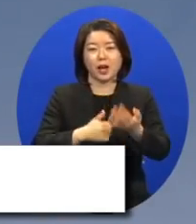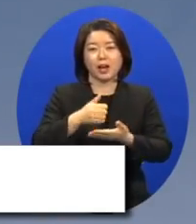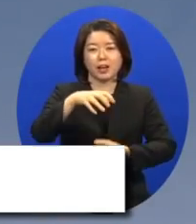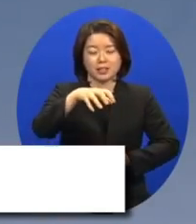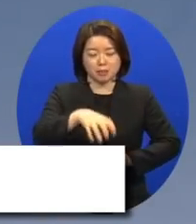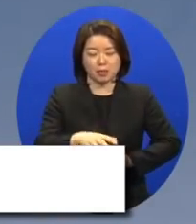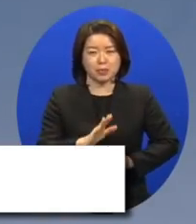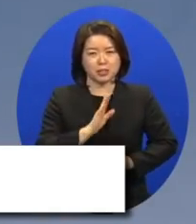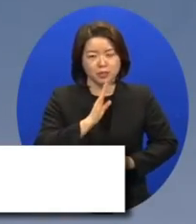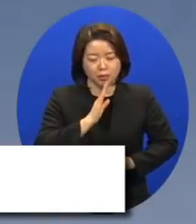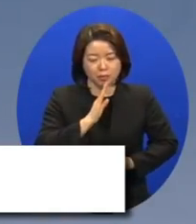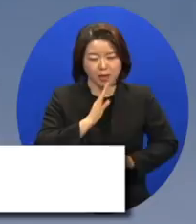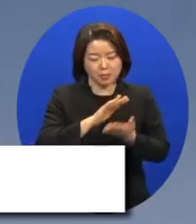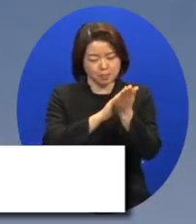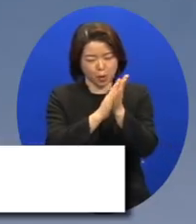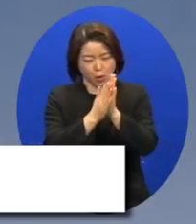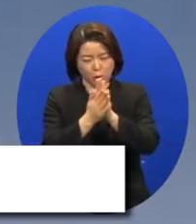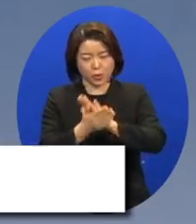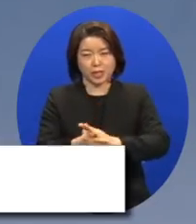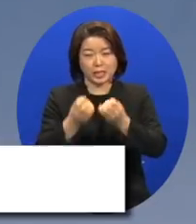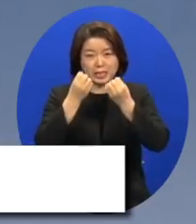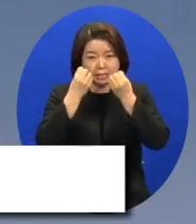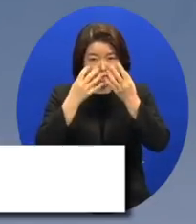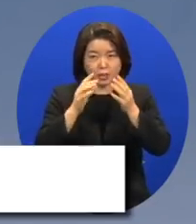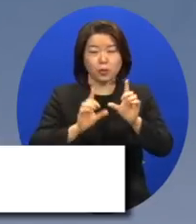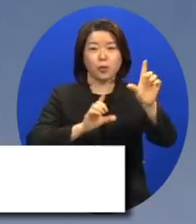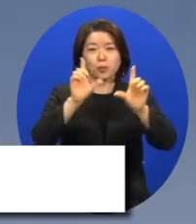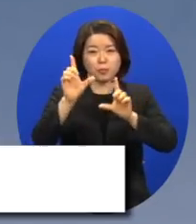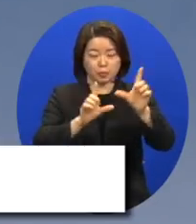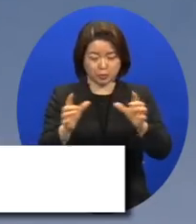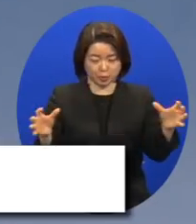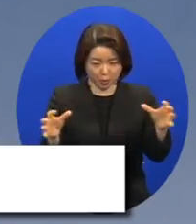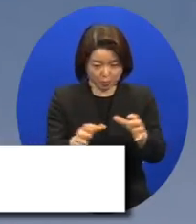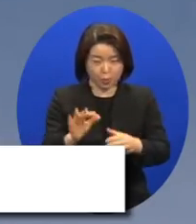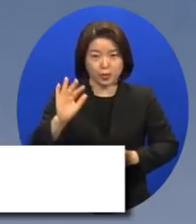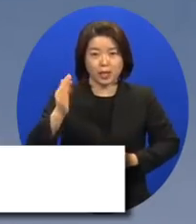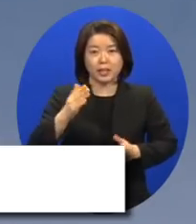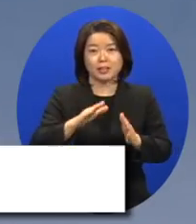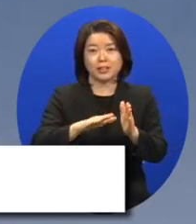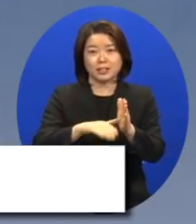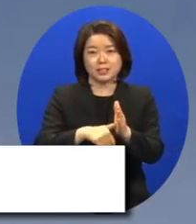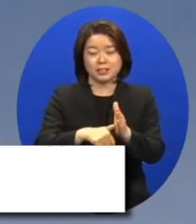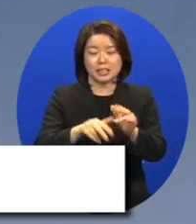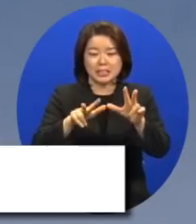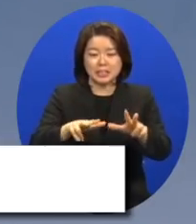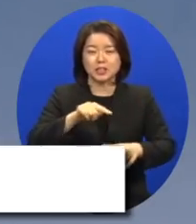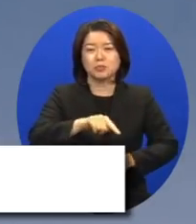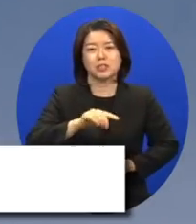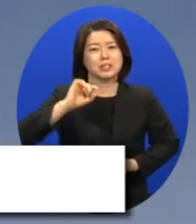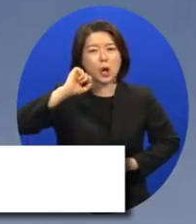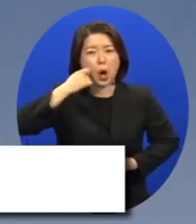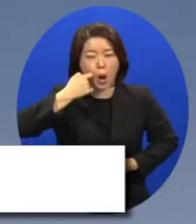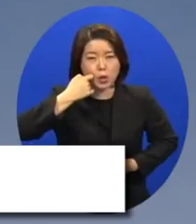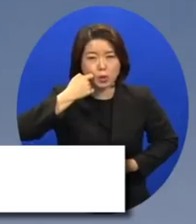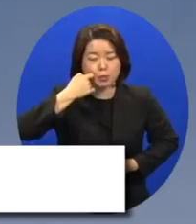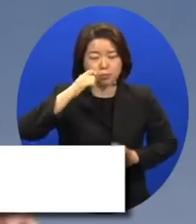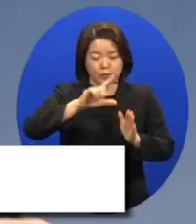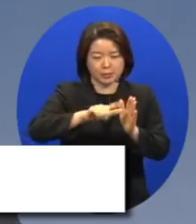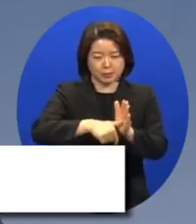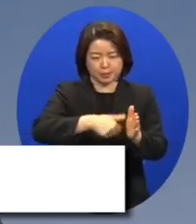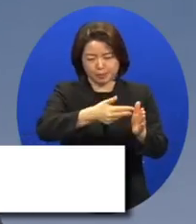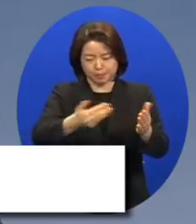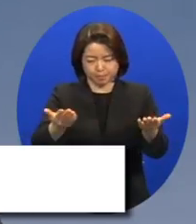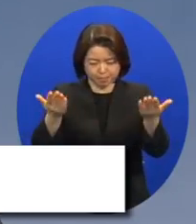변화된 새로운 모습으로 몰 수 있어야 지금의 이 어려움이 지나고 나면 하나님의 또 다른